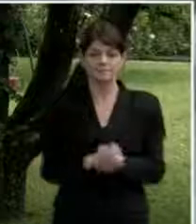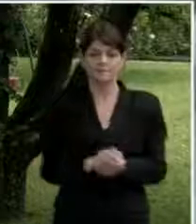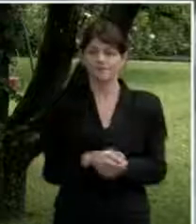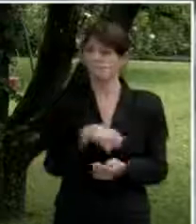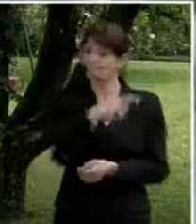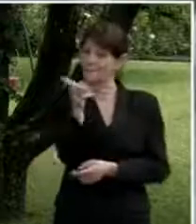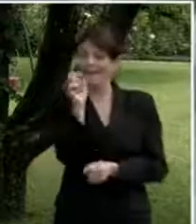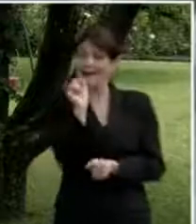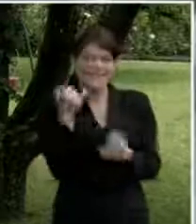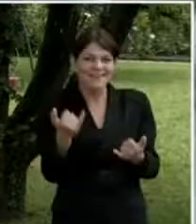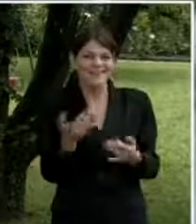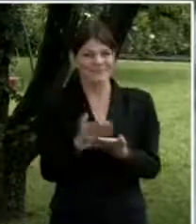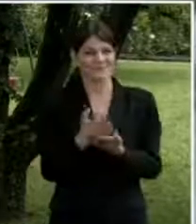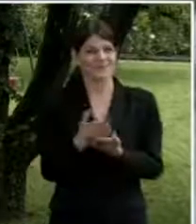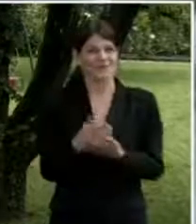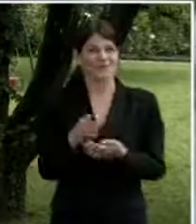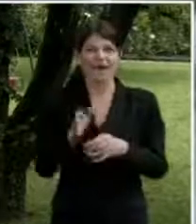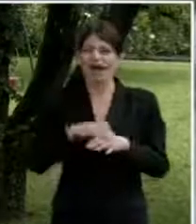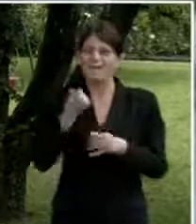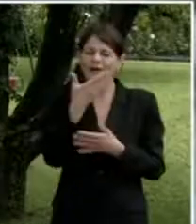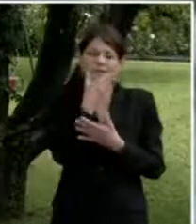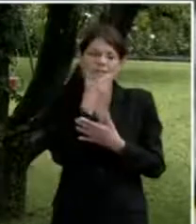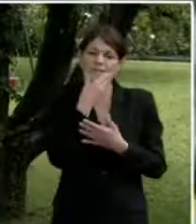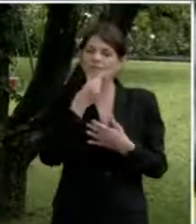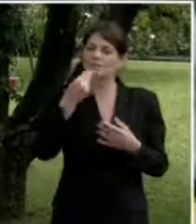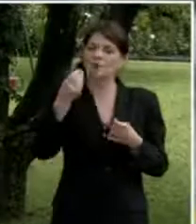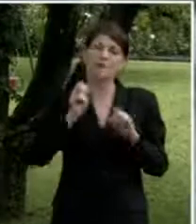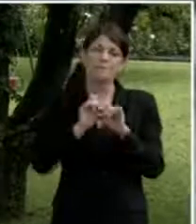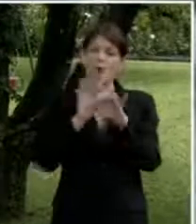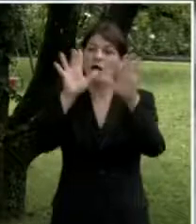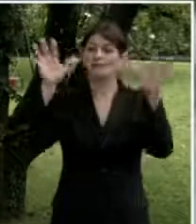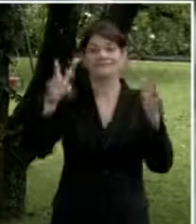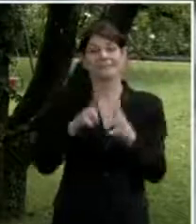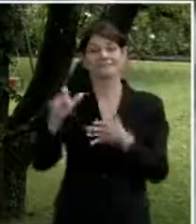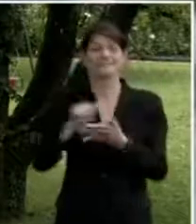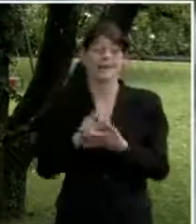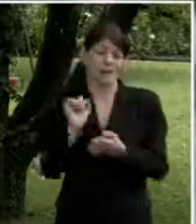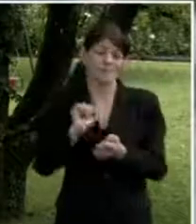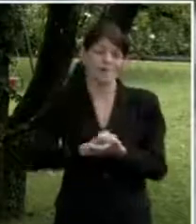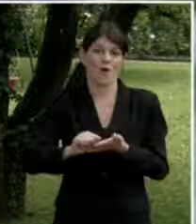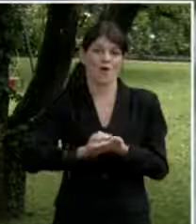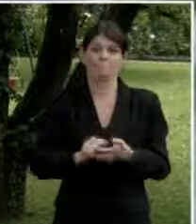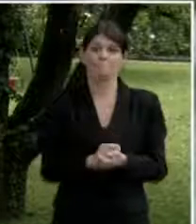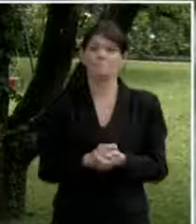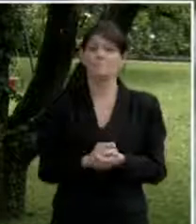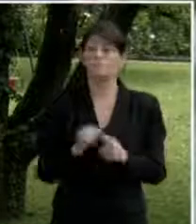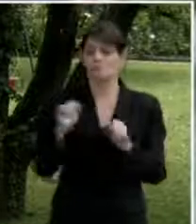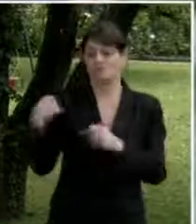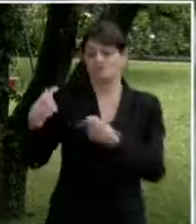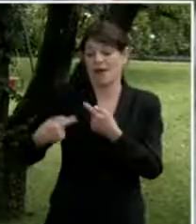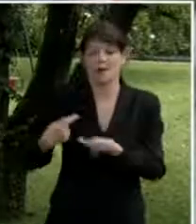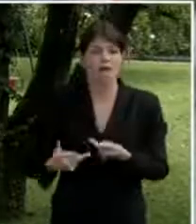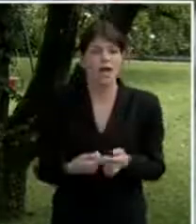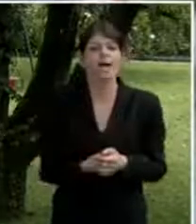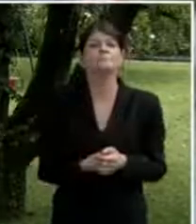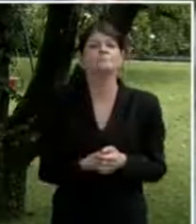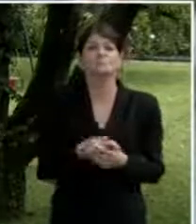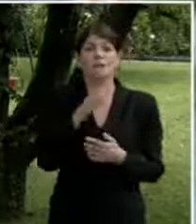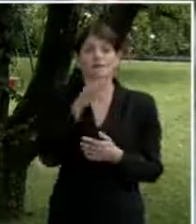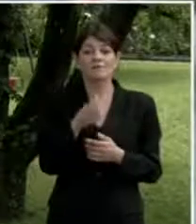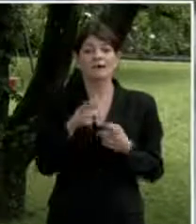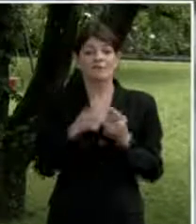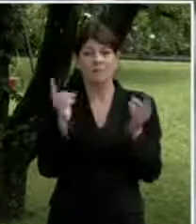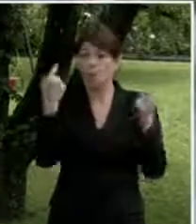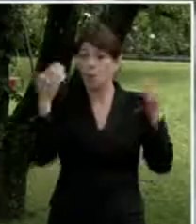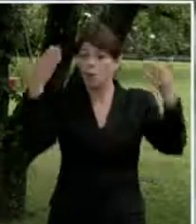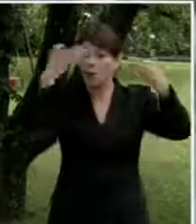können sich also jetzt schon auf ein wunderschön erleuchtetes Liechtenstein freuen. Traditionell werden während dem